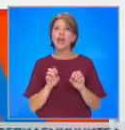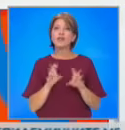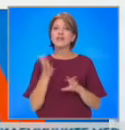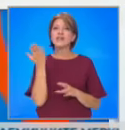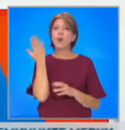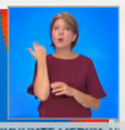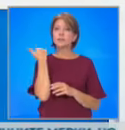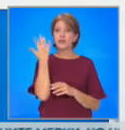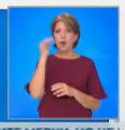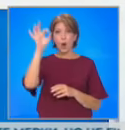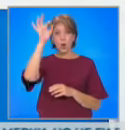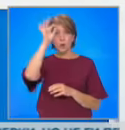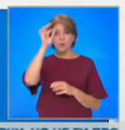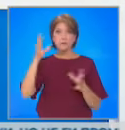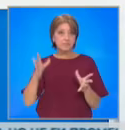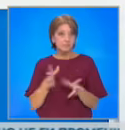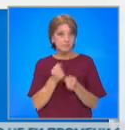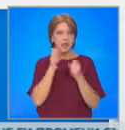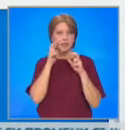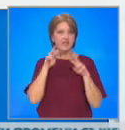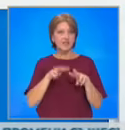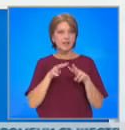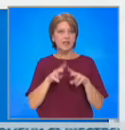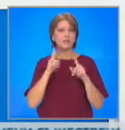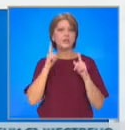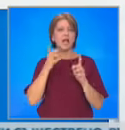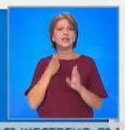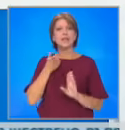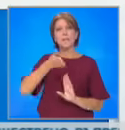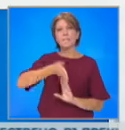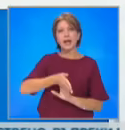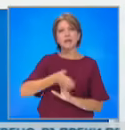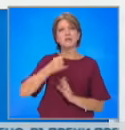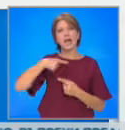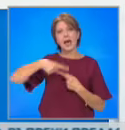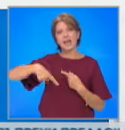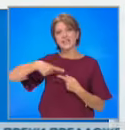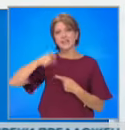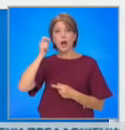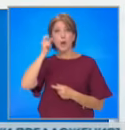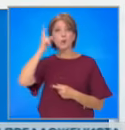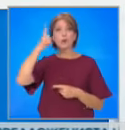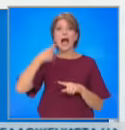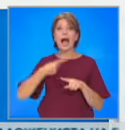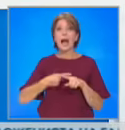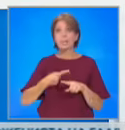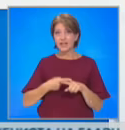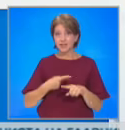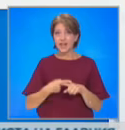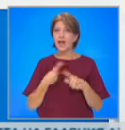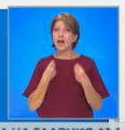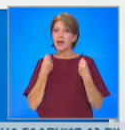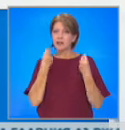от миналото, учените разкриха свидетелство за един ключов преход в развитието на културата хаманджия, който дава революционен